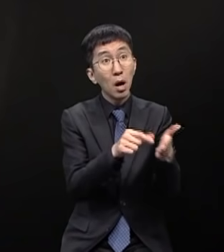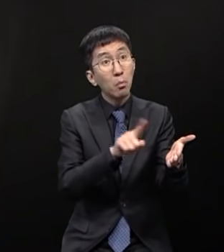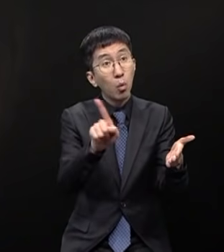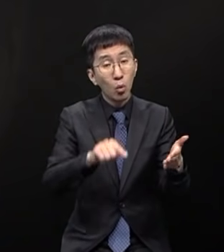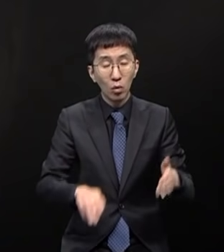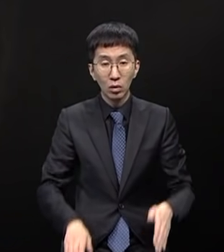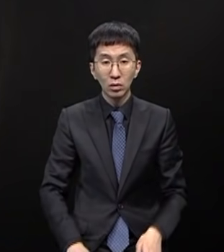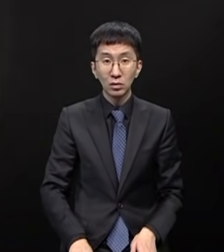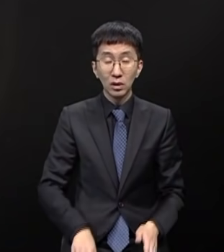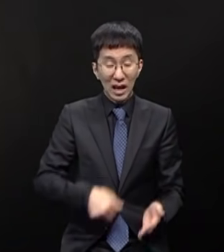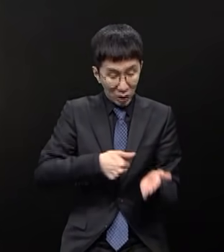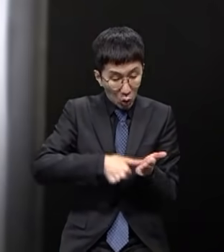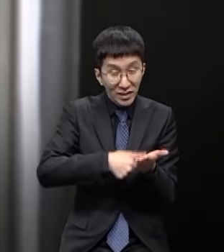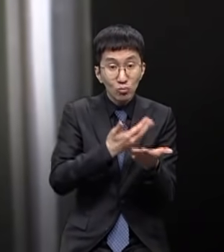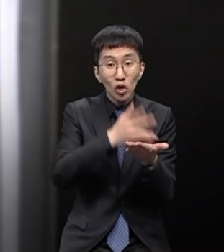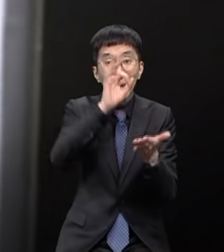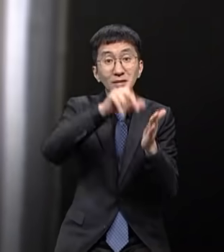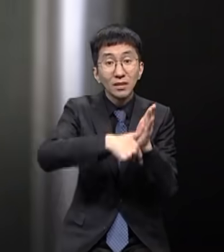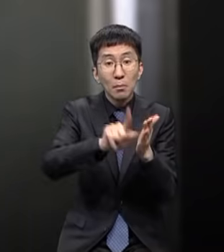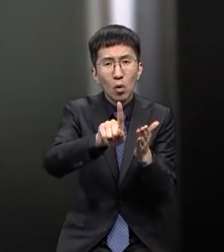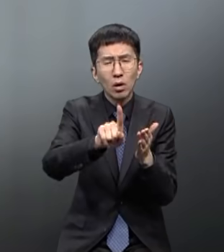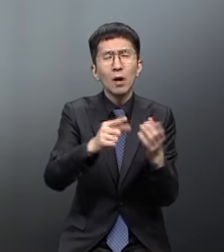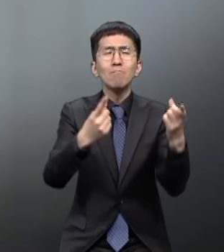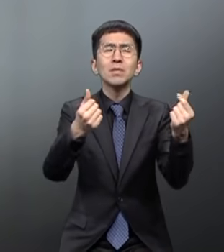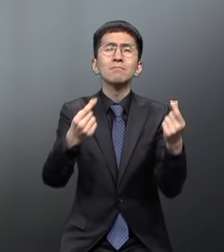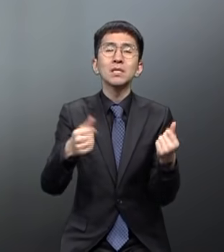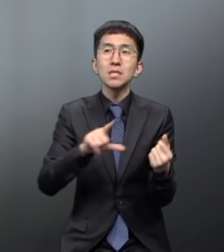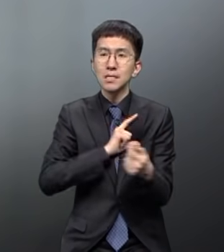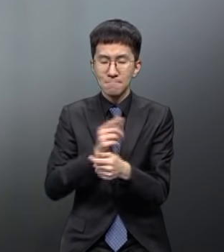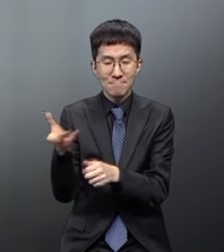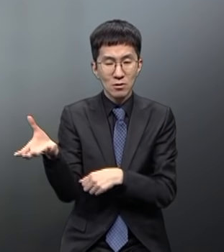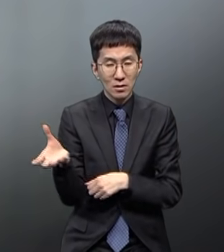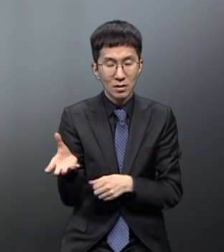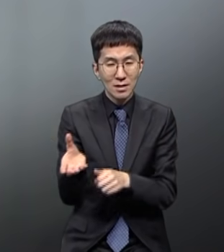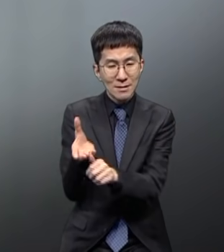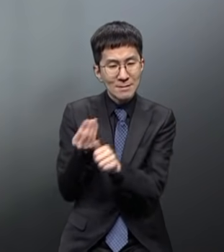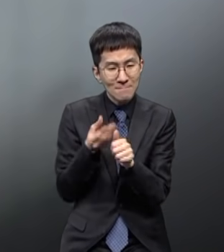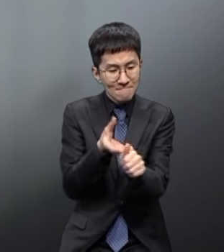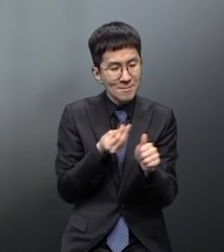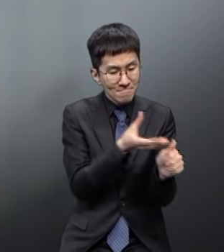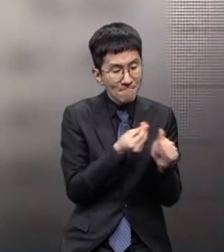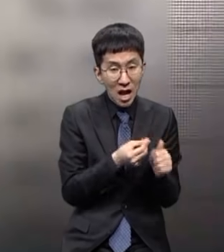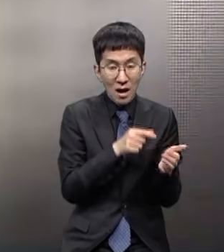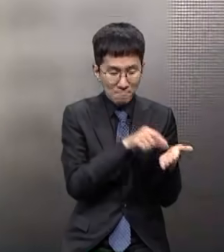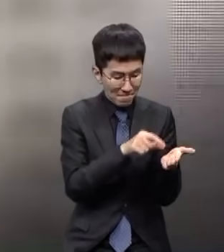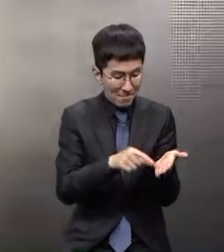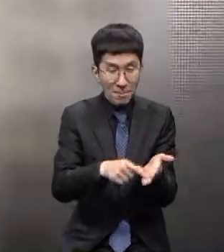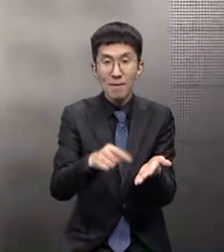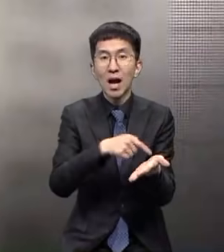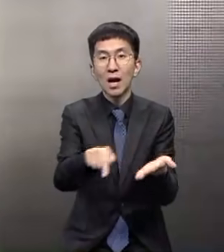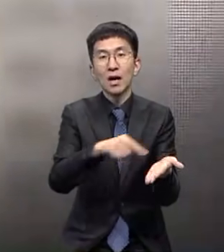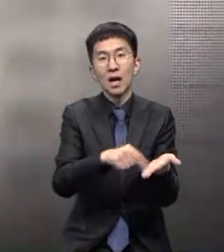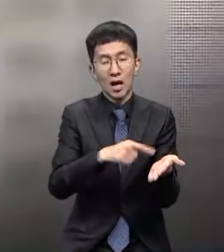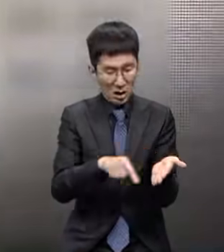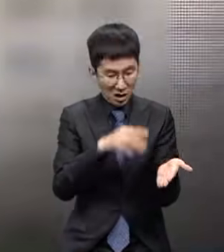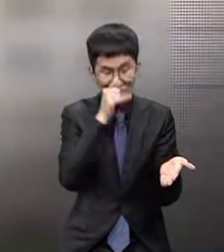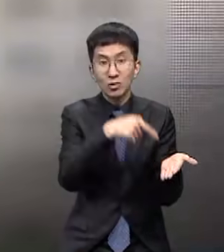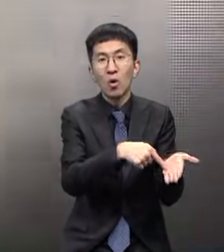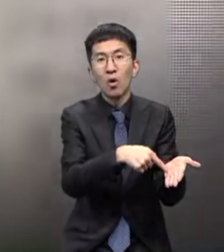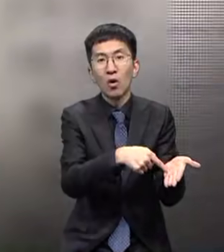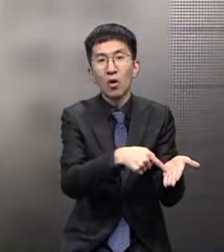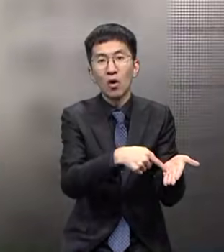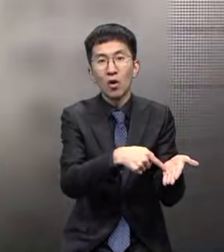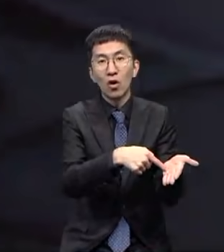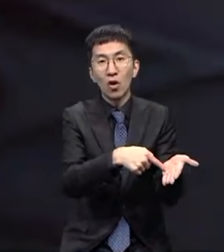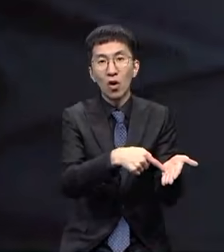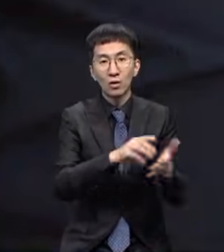이전 결제 문서들을 찾아보니 이런 식으로 A씨는 물론 동료들의 이름이 허위로 적힌 업무 추진비 사용 내역이 여러 건